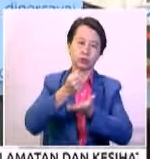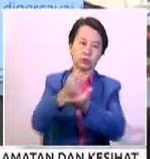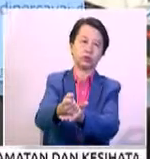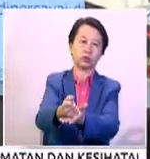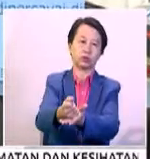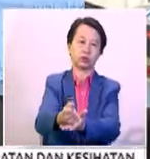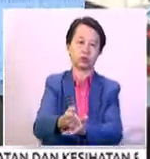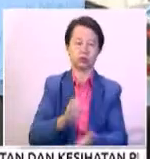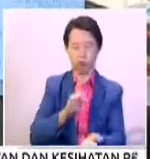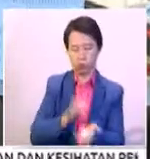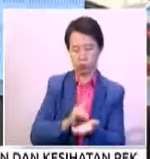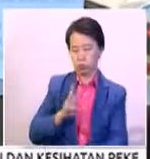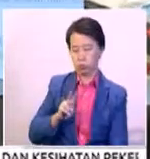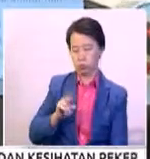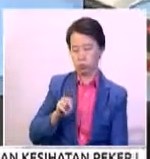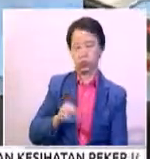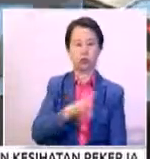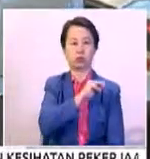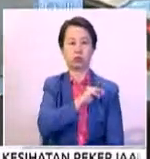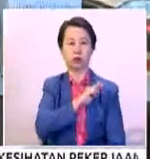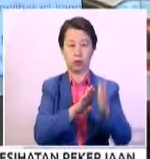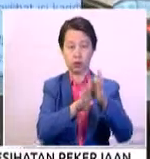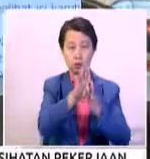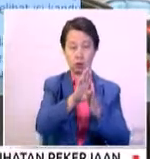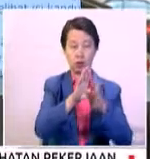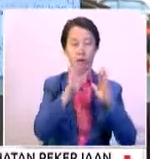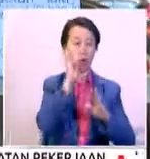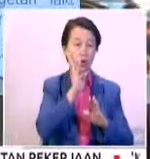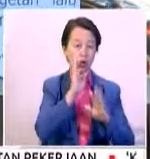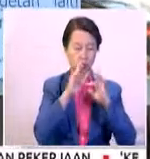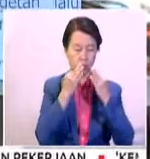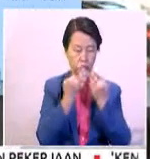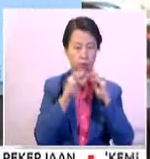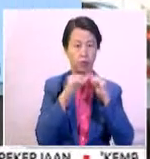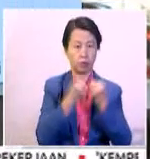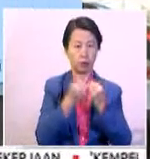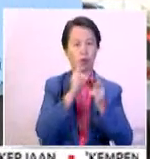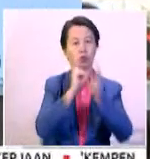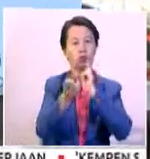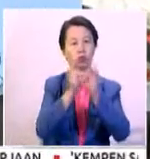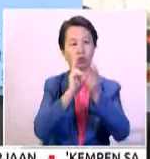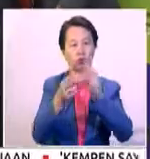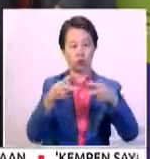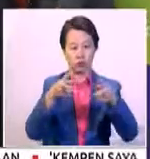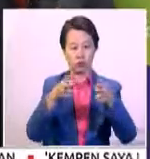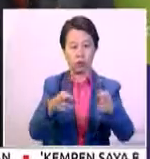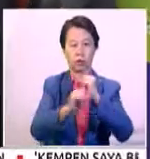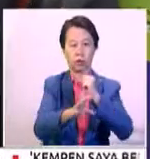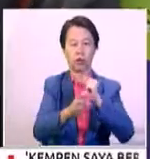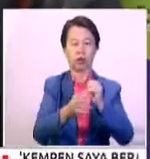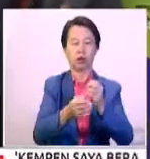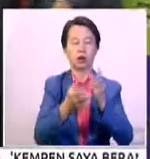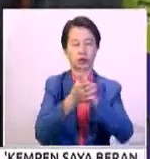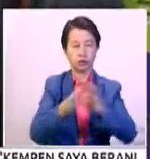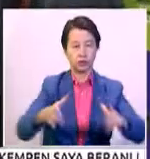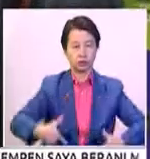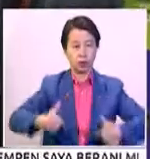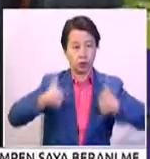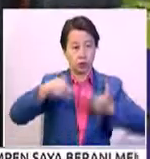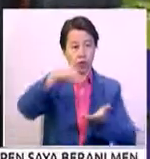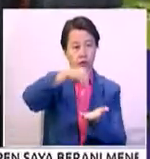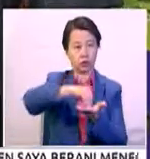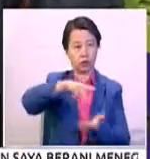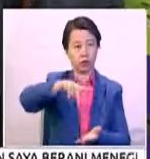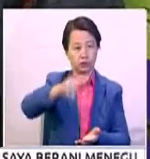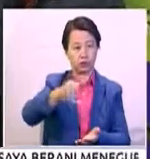Datuk Seri Dr. Wan Azizah yang juga Menteri Pembangunan Wanita, Keluarga dan Masyarakat berucap merasmikan kempen Save a Life di Petaling Jaya,